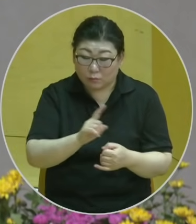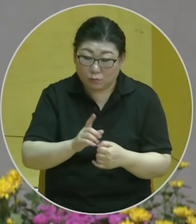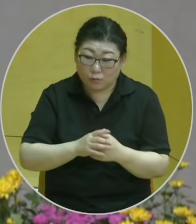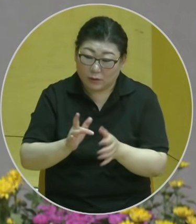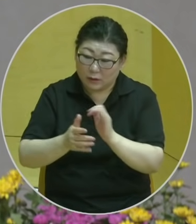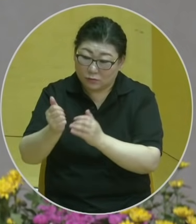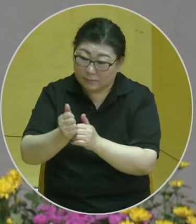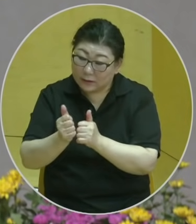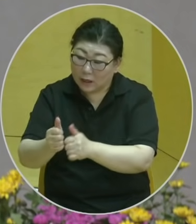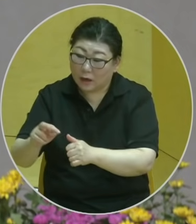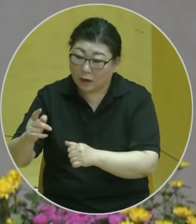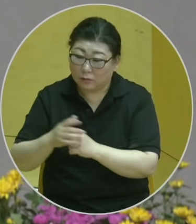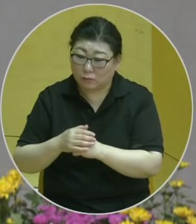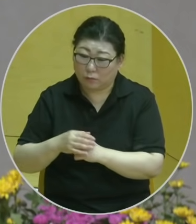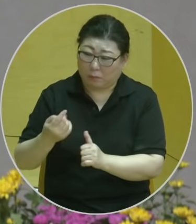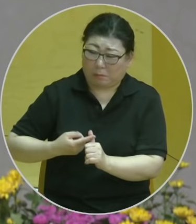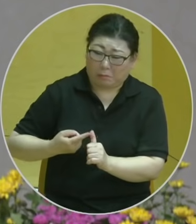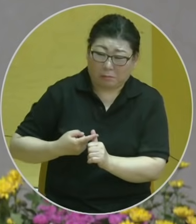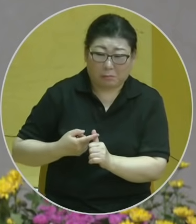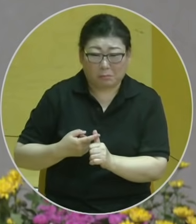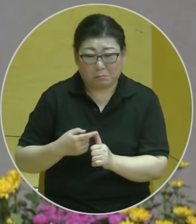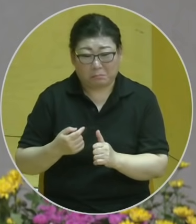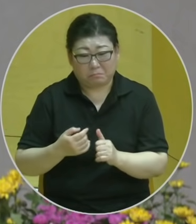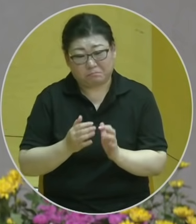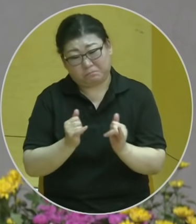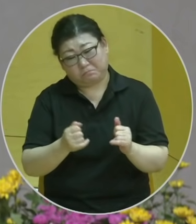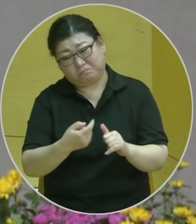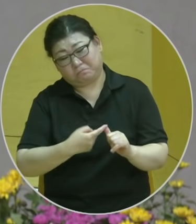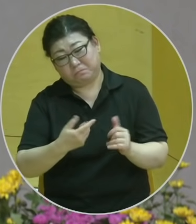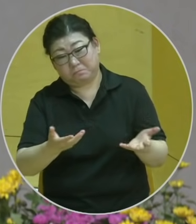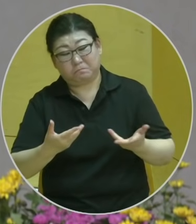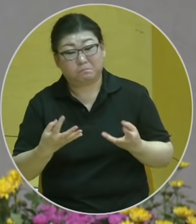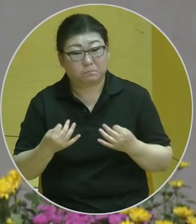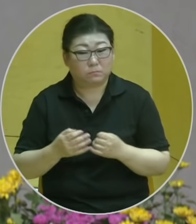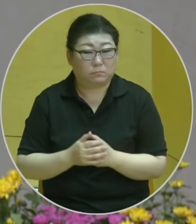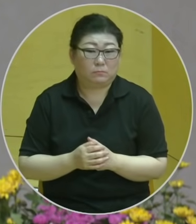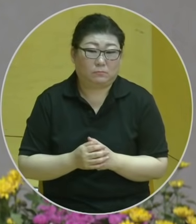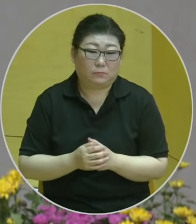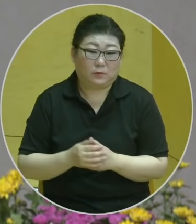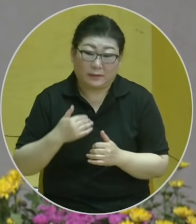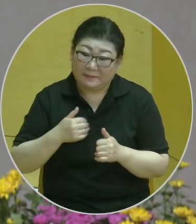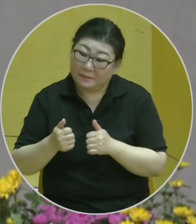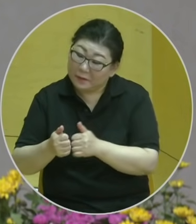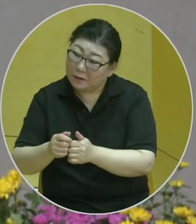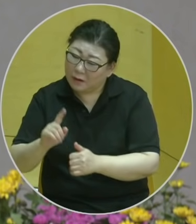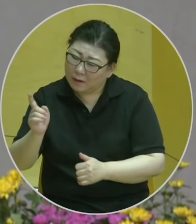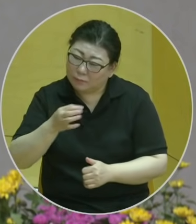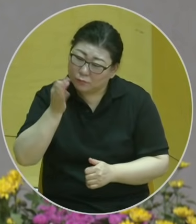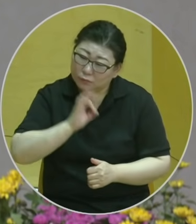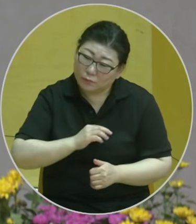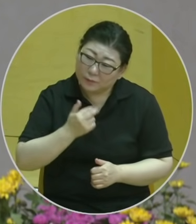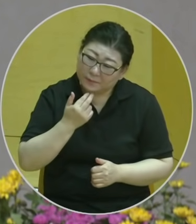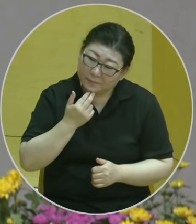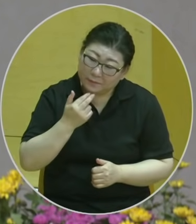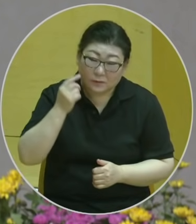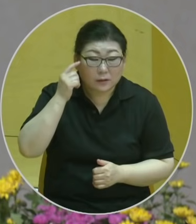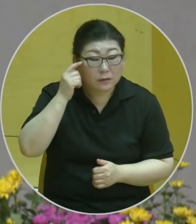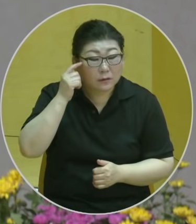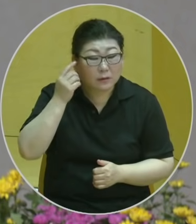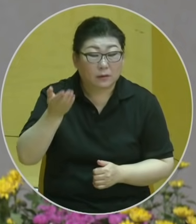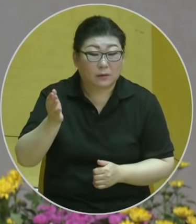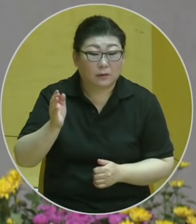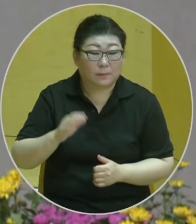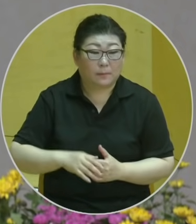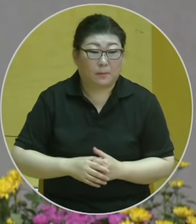봐야 자기가 할 수 있는 것이 아무것도 없다는 것, 나는 따라가도 할 수 있는 것이 아무것도 없, 소용이 없다고 생각할 때 자기가